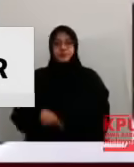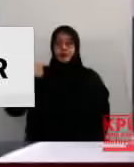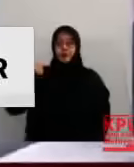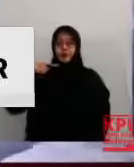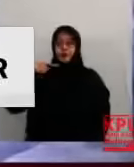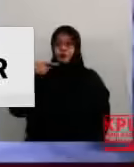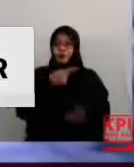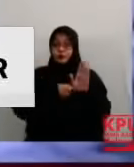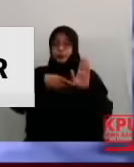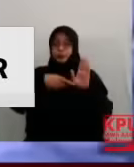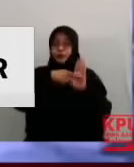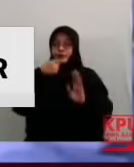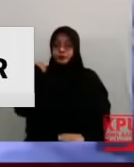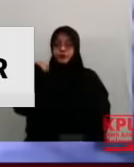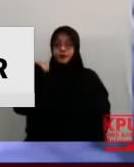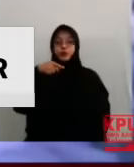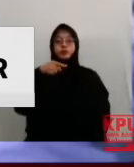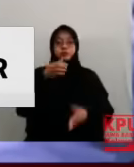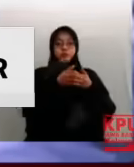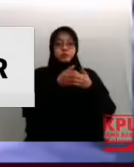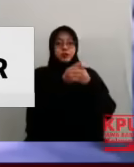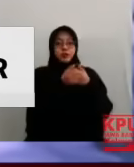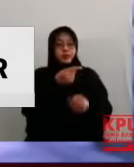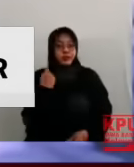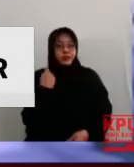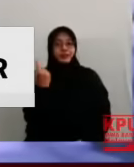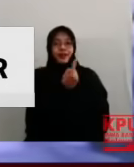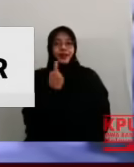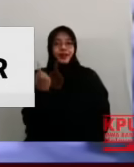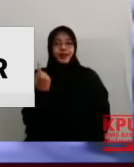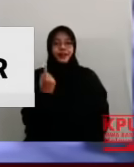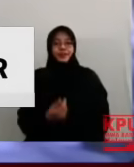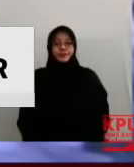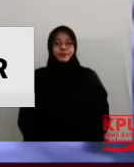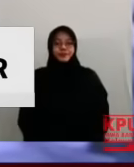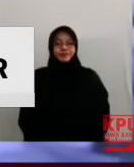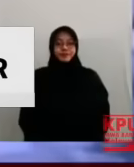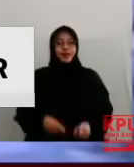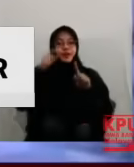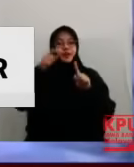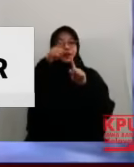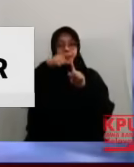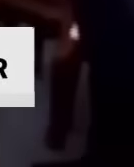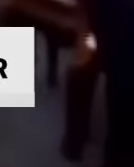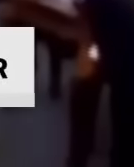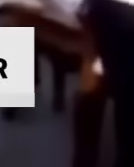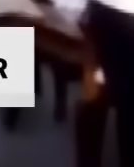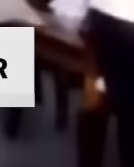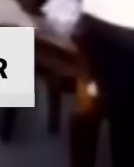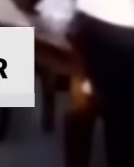dan wakilnya jadi pemimpin kita 20